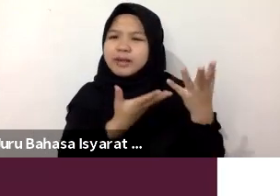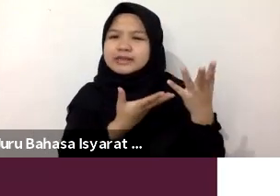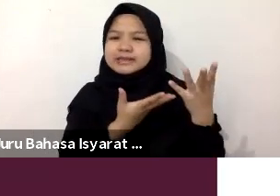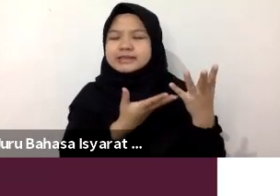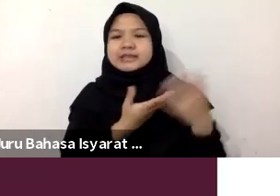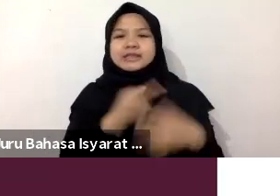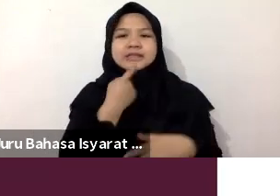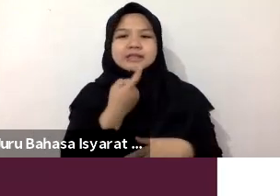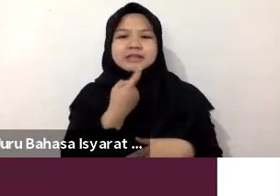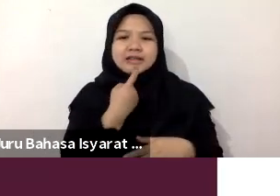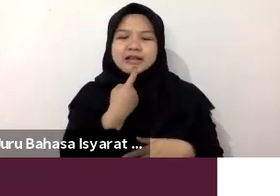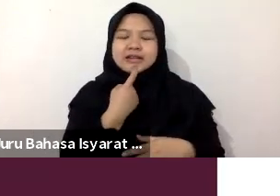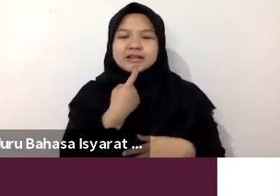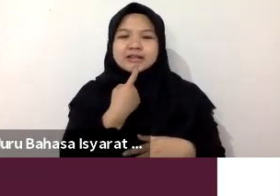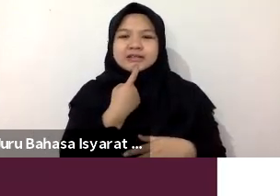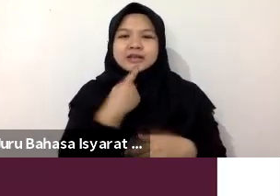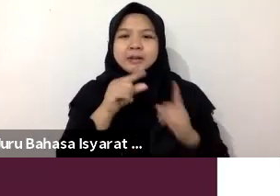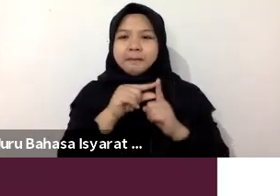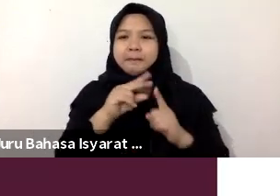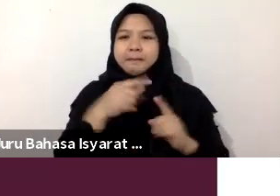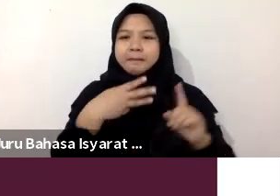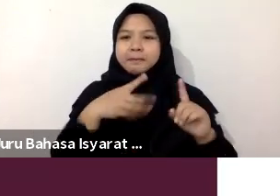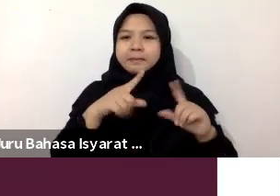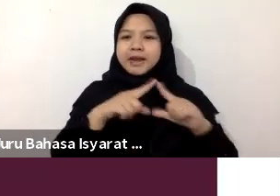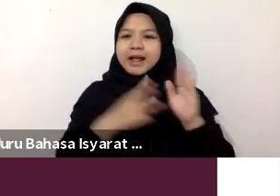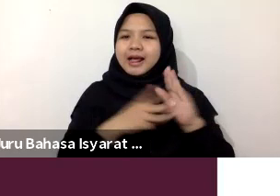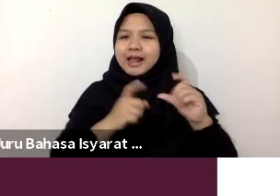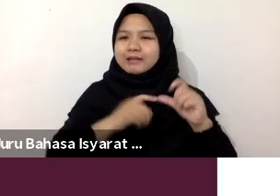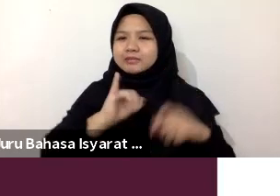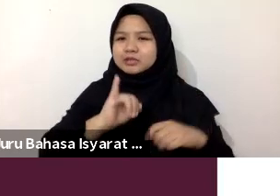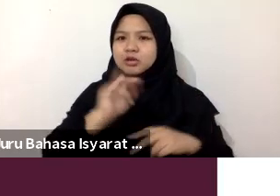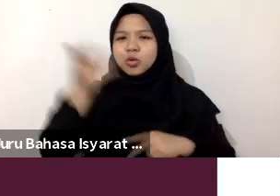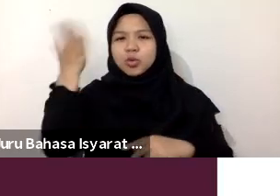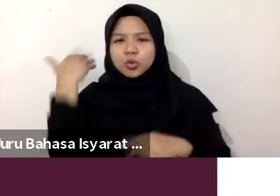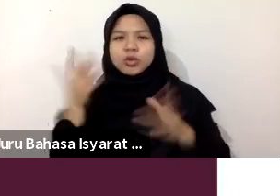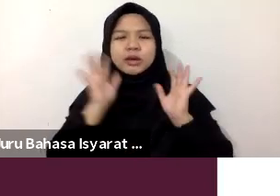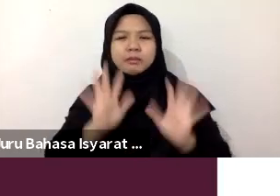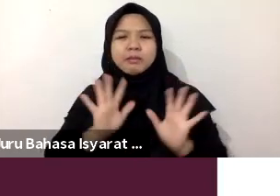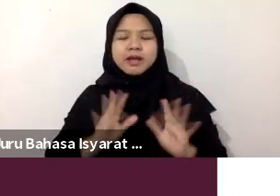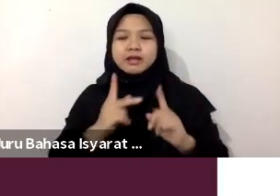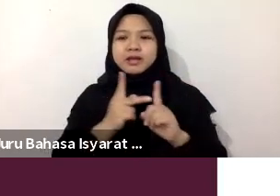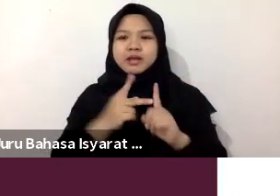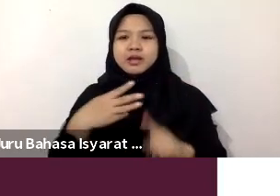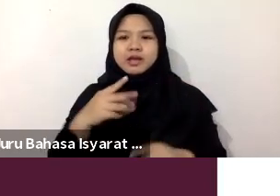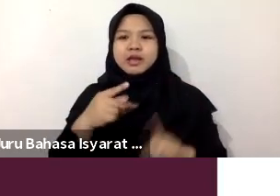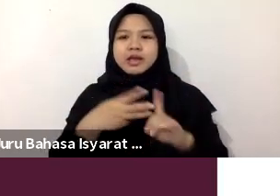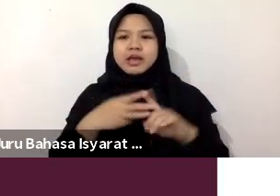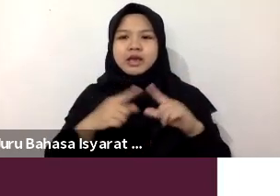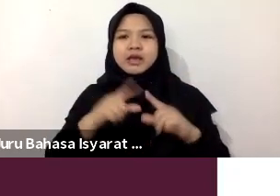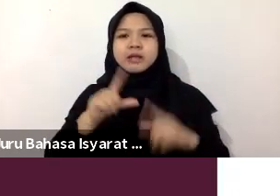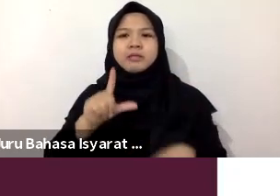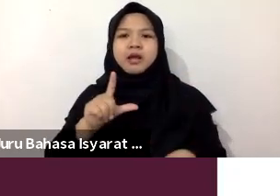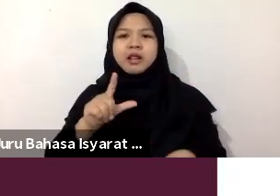ya mengenai pereklamsi gitu. Mungkin kalau dulu herbal lebih banyak gitu di internet ya. Kalau sekarang